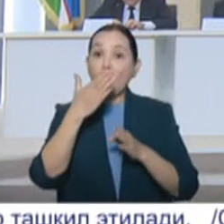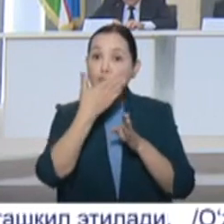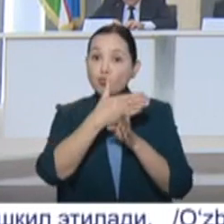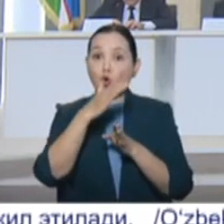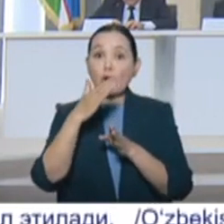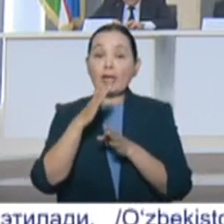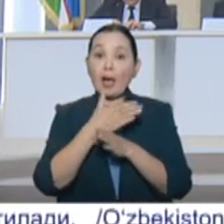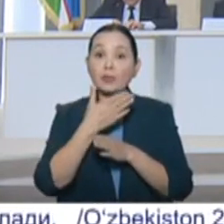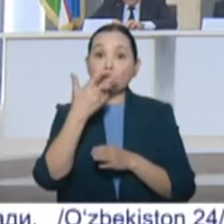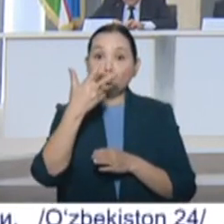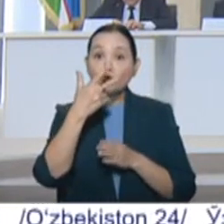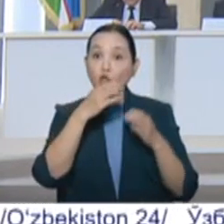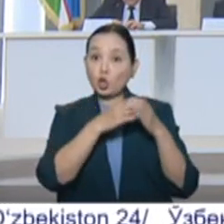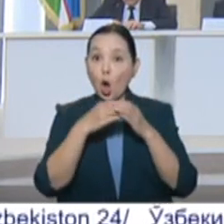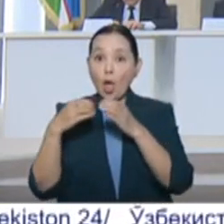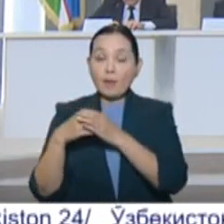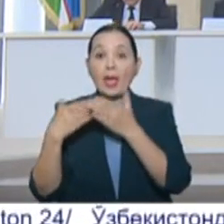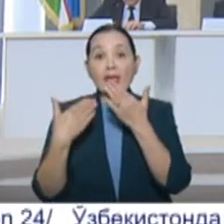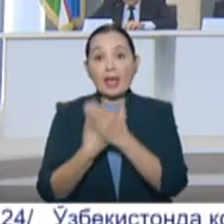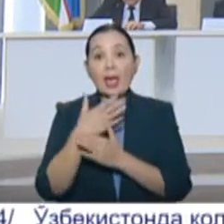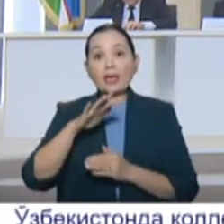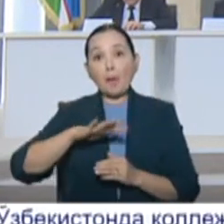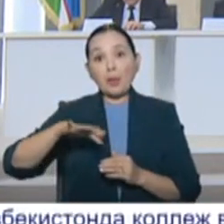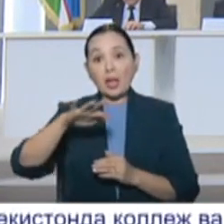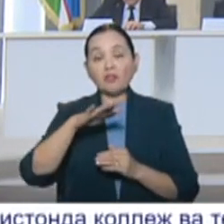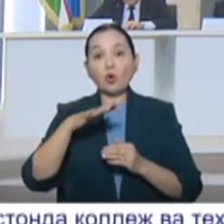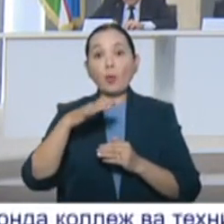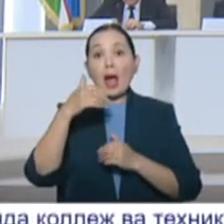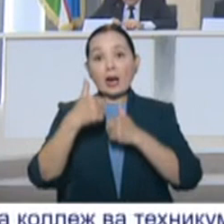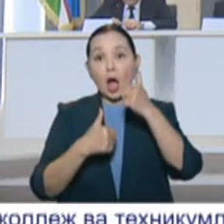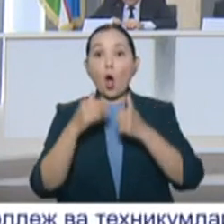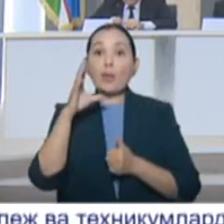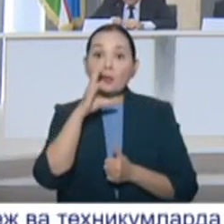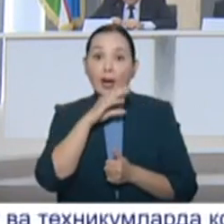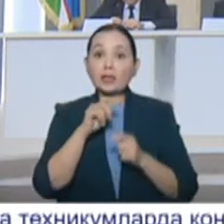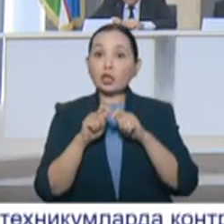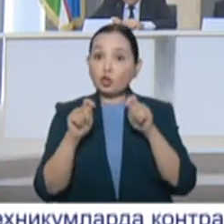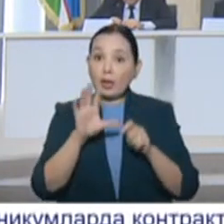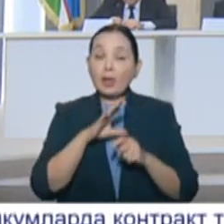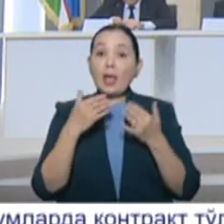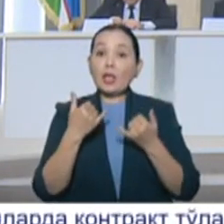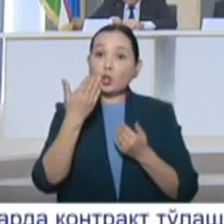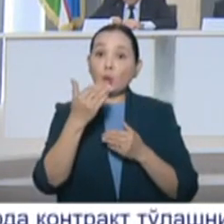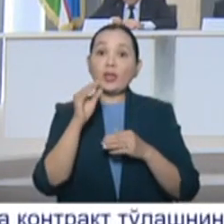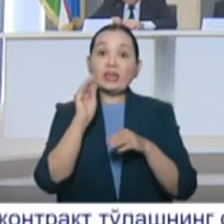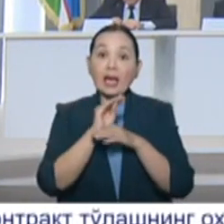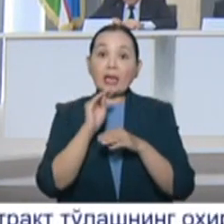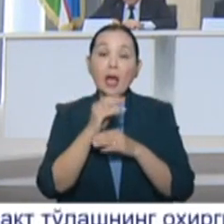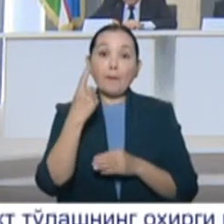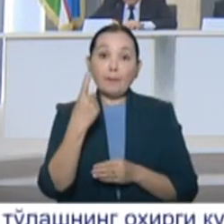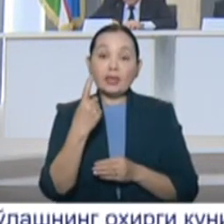Ush toifaga mana endi yangi platforma, raqobatbardosh platformani yaratganmiz. Endi bu tanqidlardan bittasi